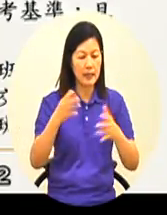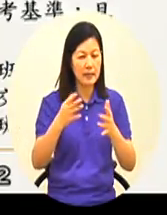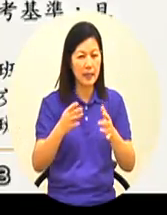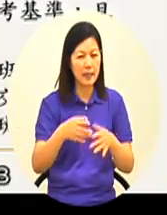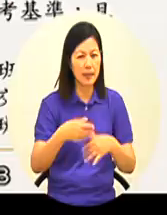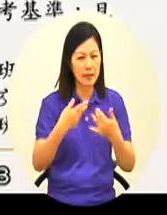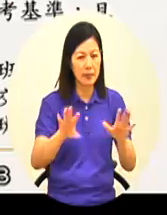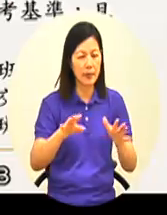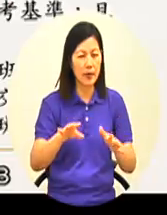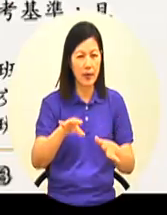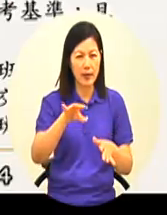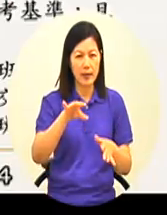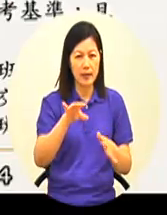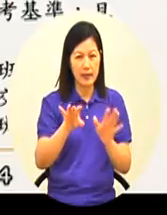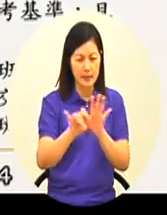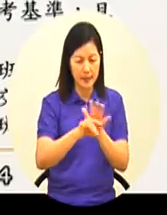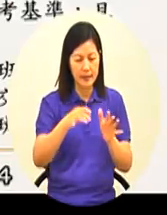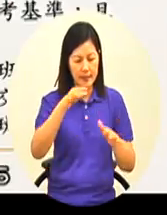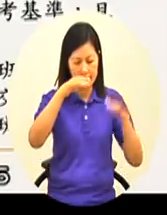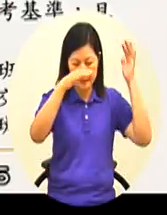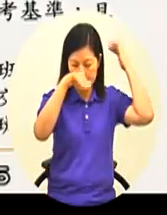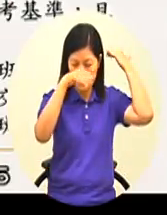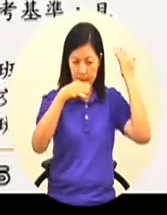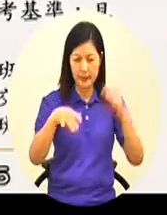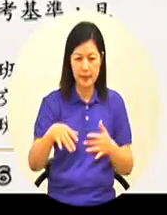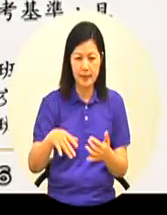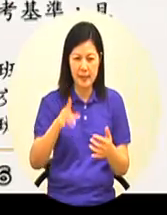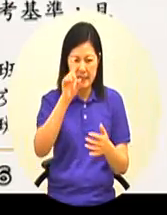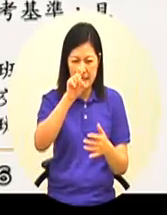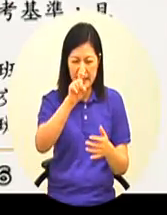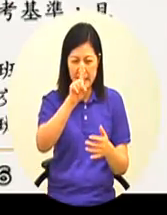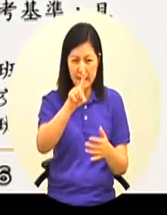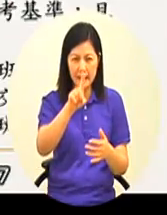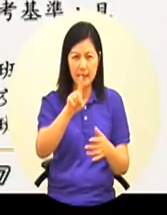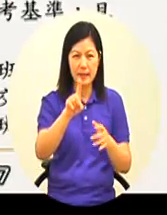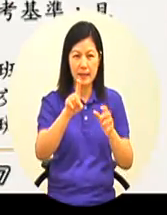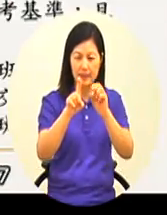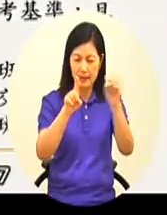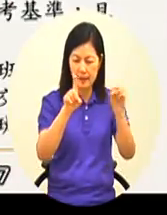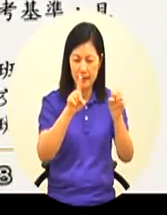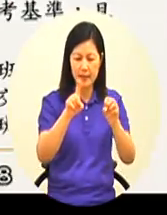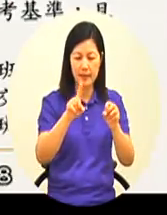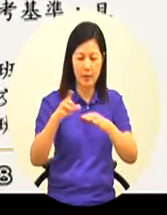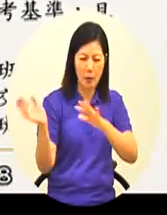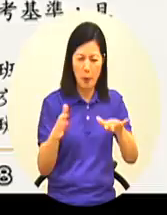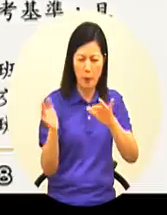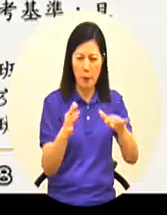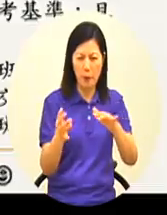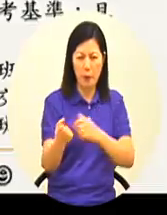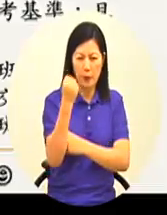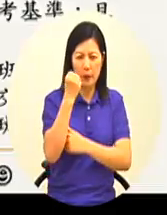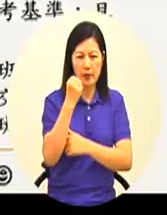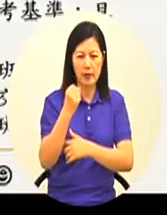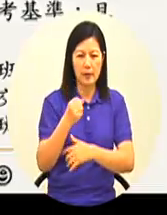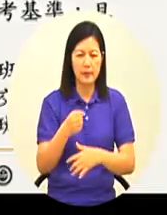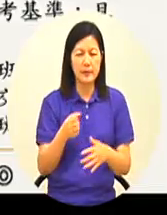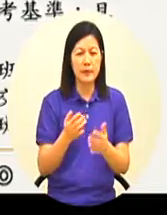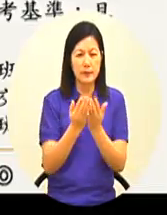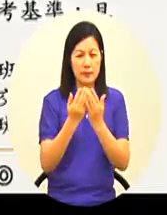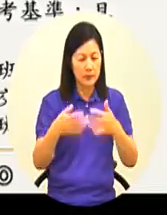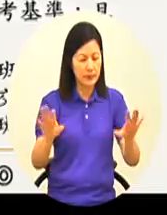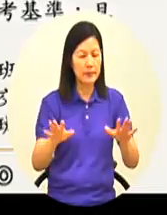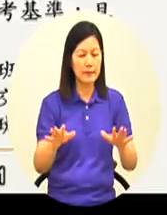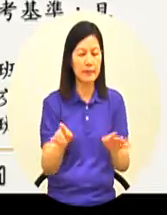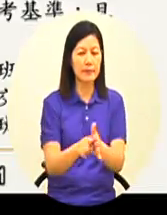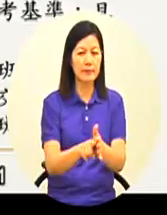风，它就是在11点的时候风雨就很强，刚好是学生要下课的时候，所以我建议我